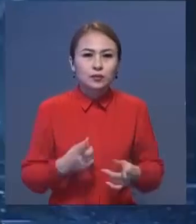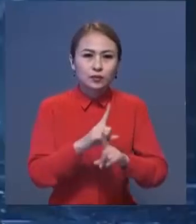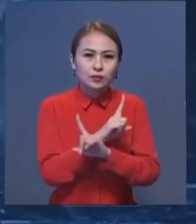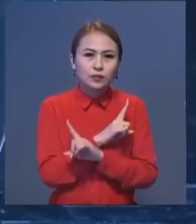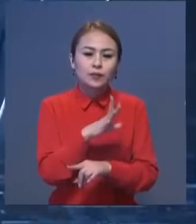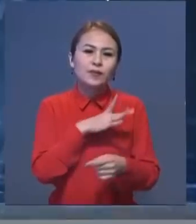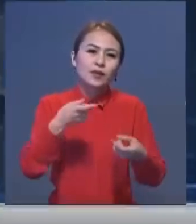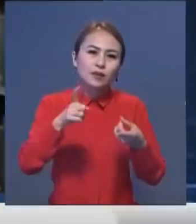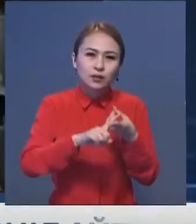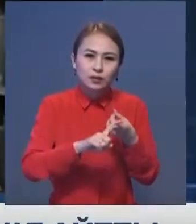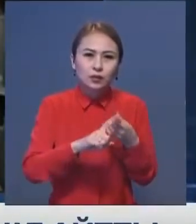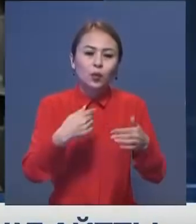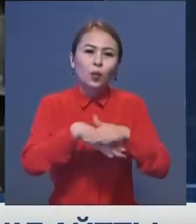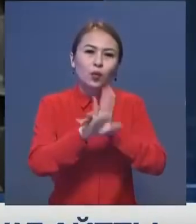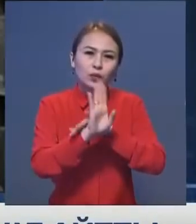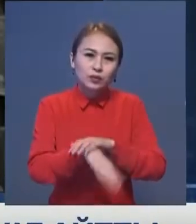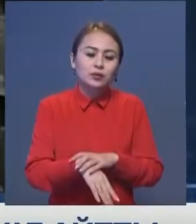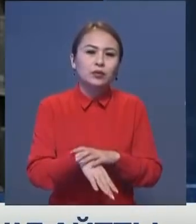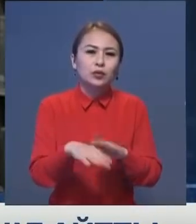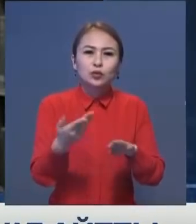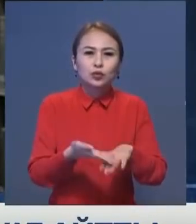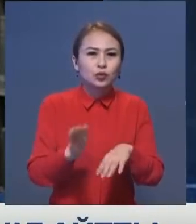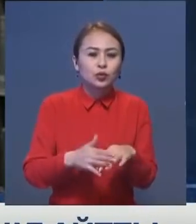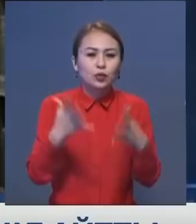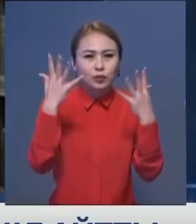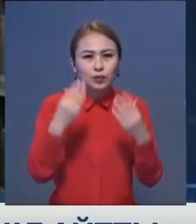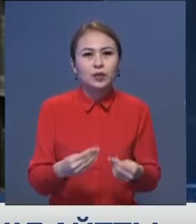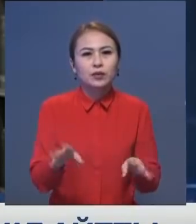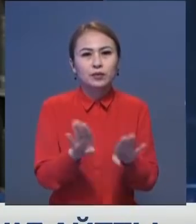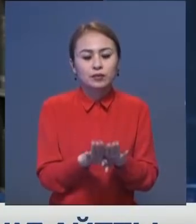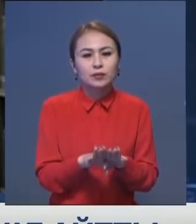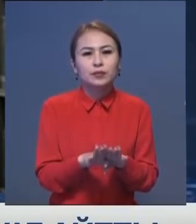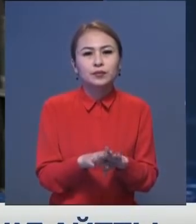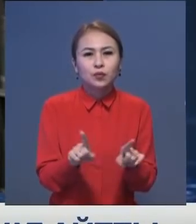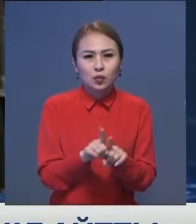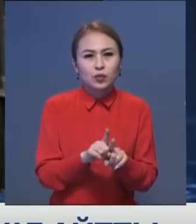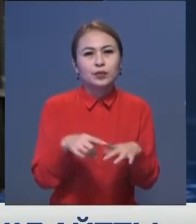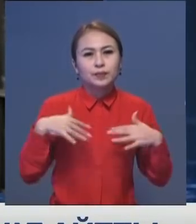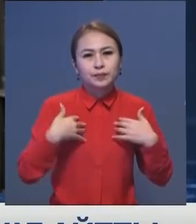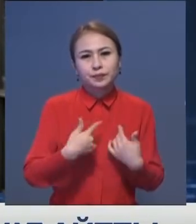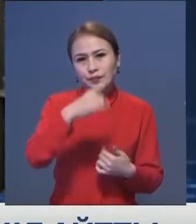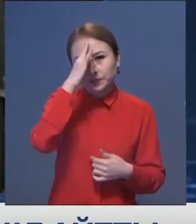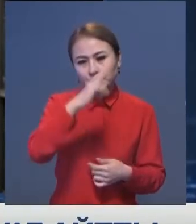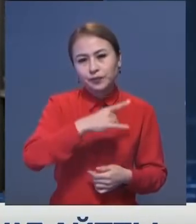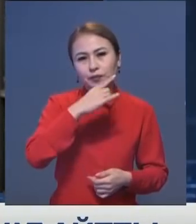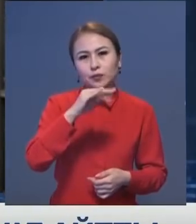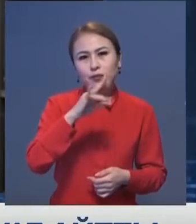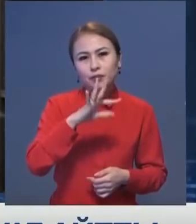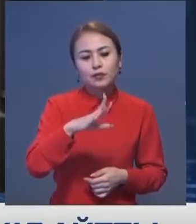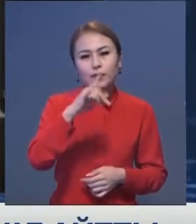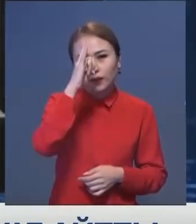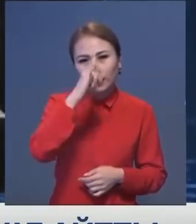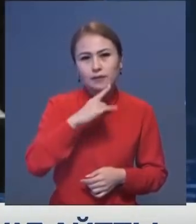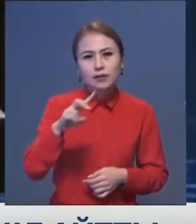қаламгердің өмірден өтуіне байланысты орны толмас ауыр қайғыға ортақтас екенін жеткізді. Қабдеш Жұмаділұлы қазақ